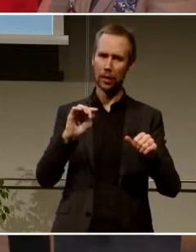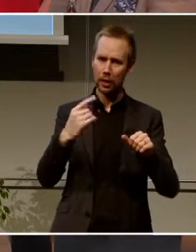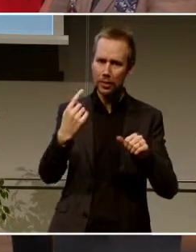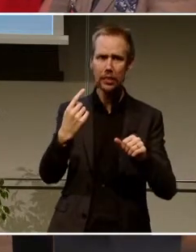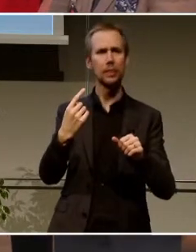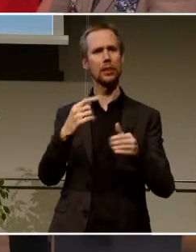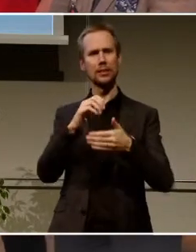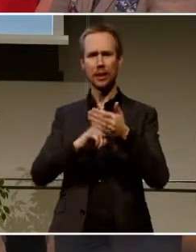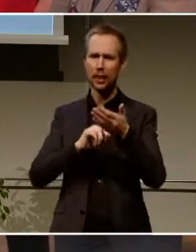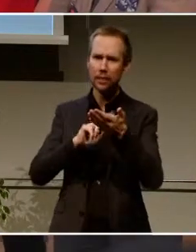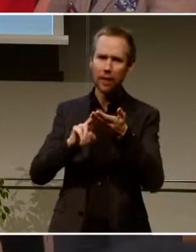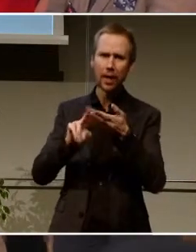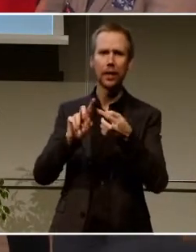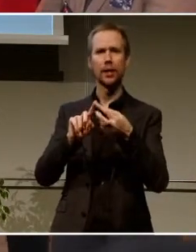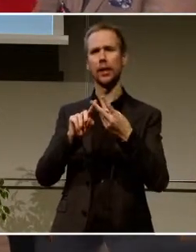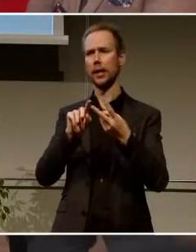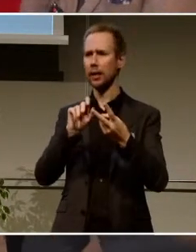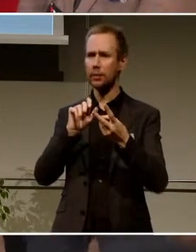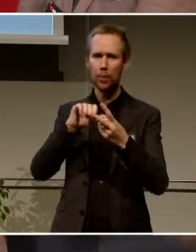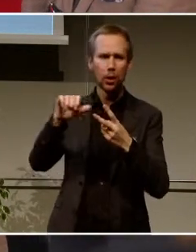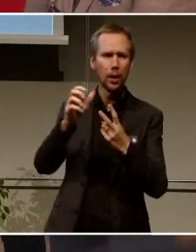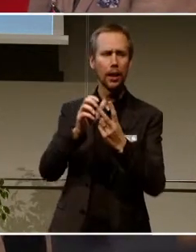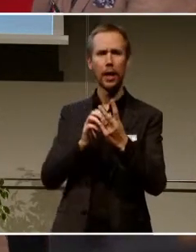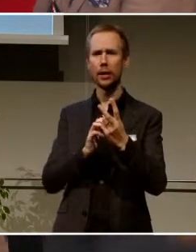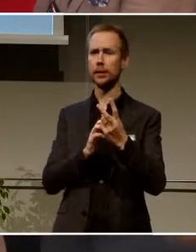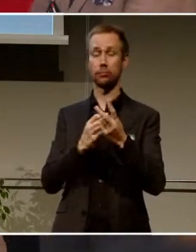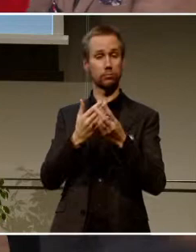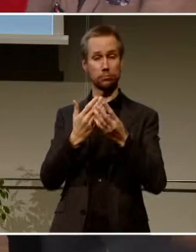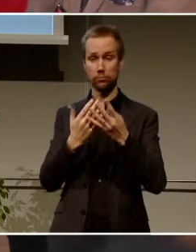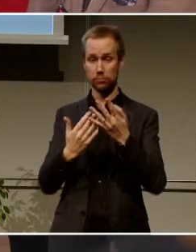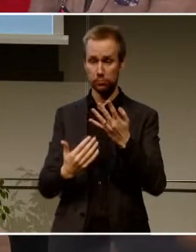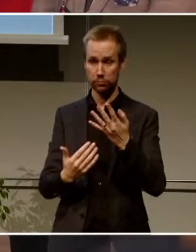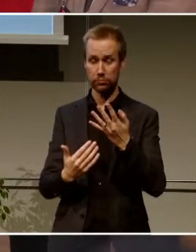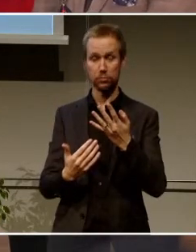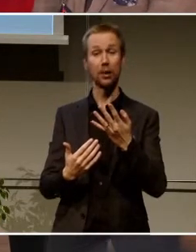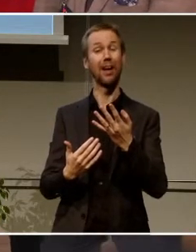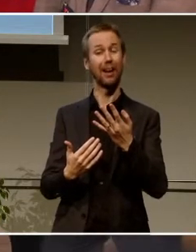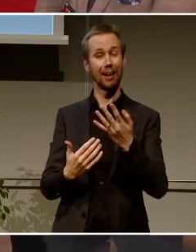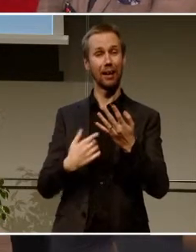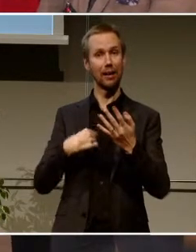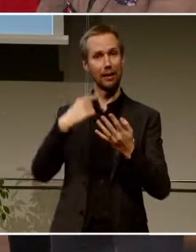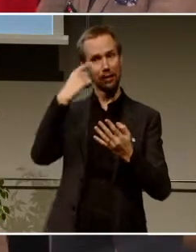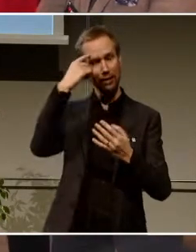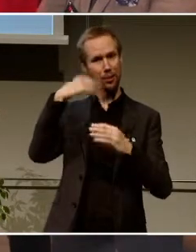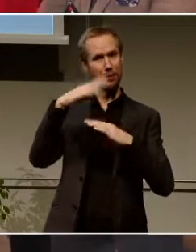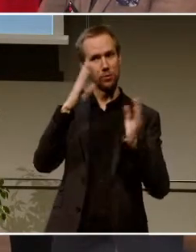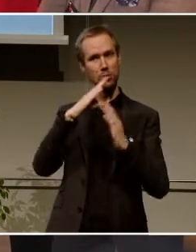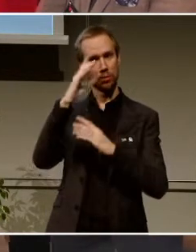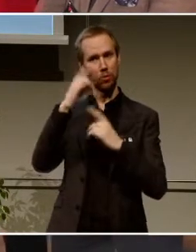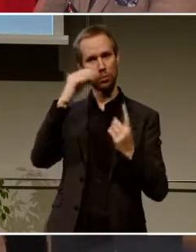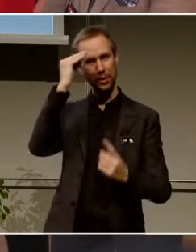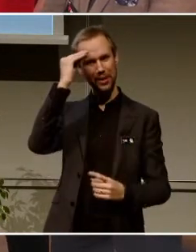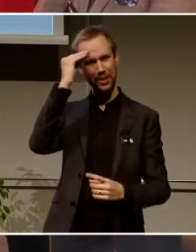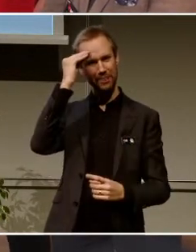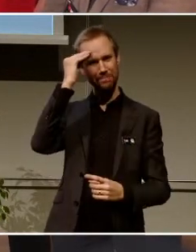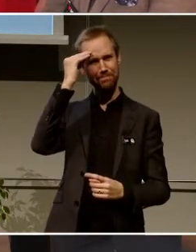det är ju det också. Så i det... På så sätt tänker jag att det handlar mer om folkbildning än om att erbjuda en tjänst som